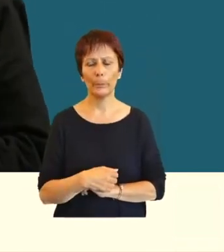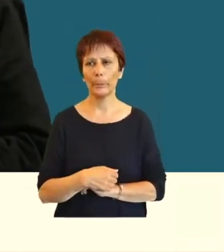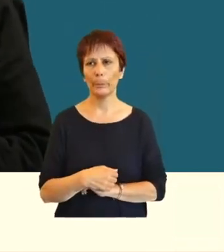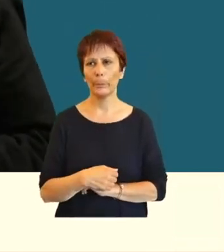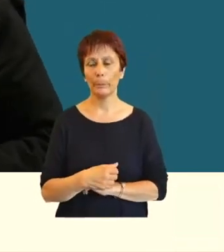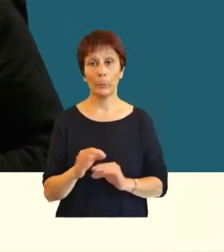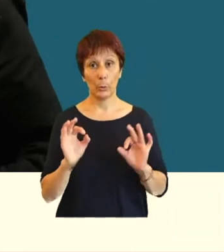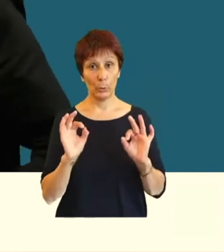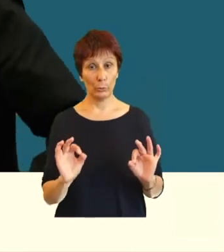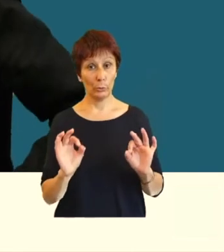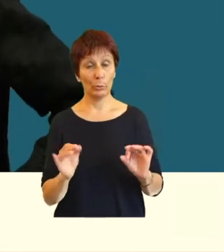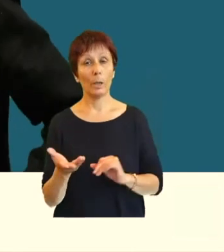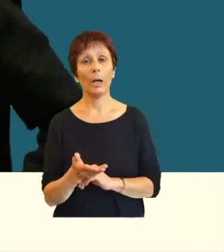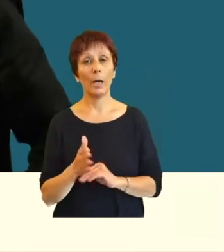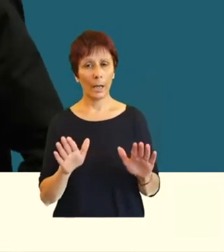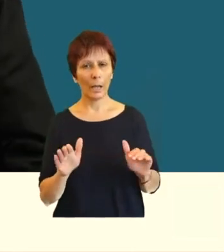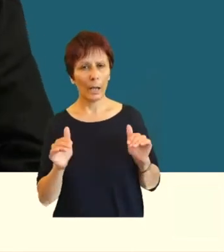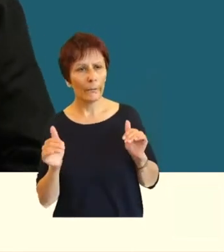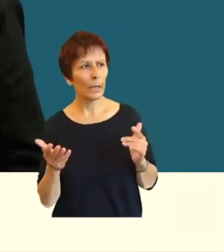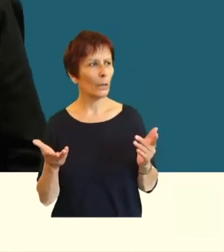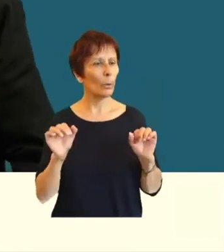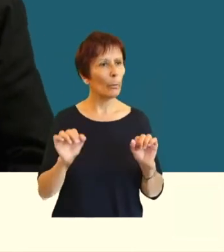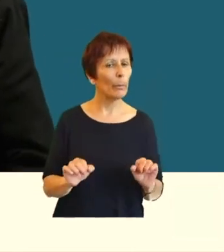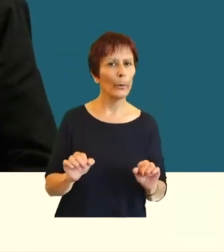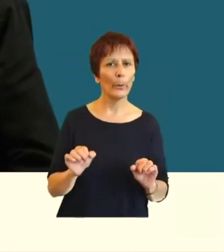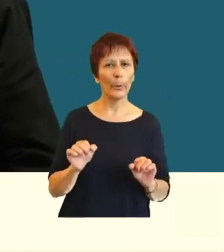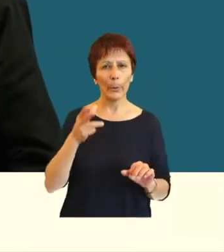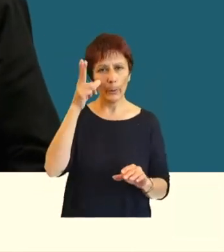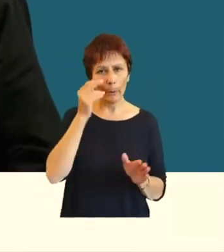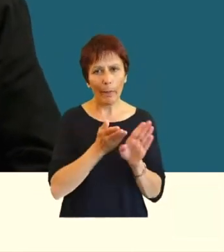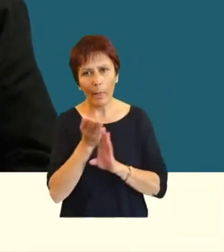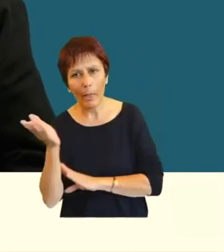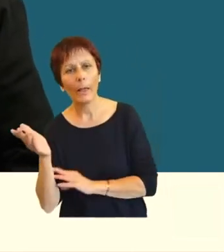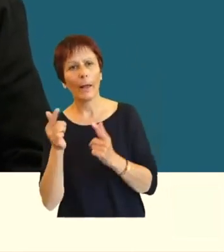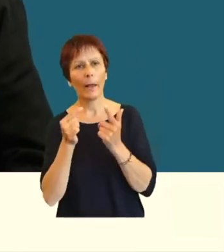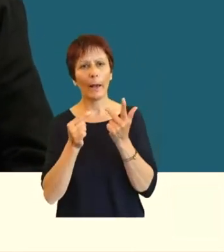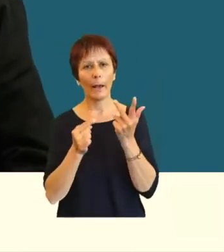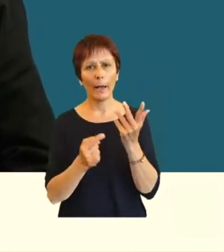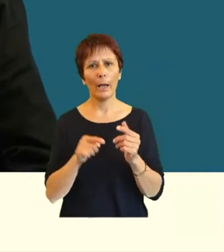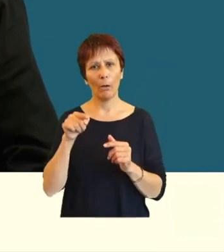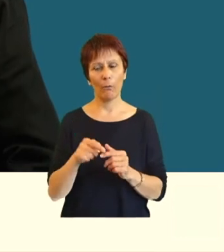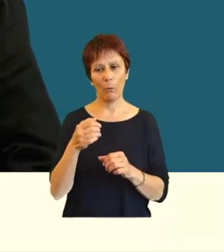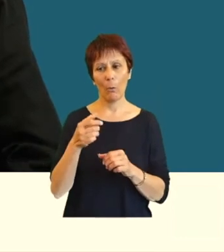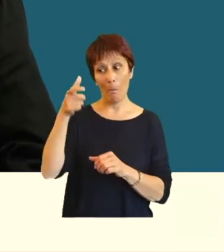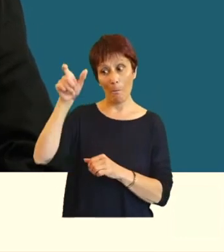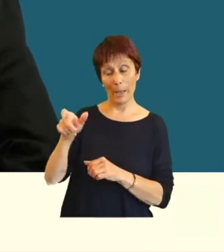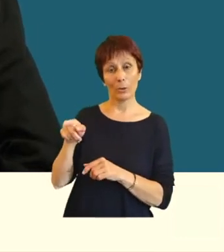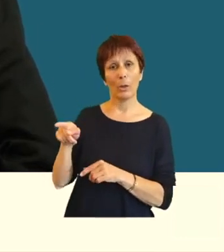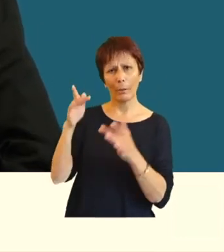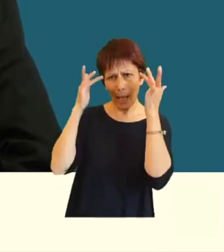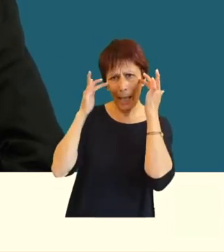Et justement, pour éviter des incompréhensions, faire travailler des gens qui